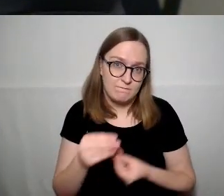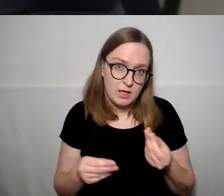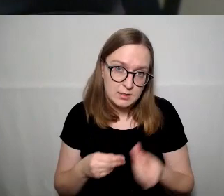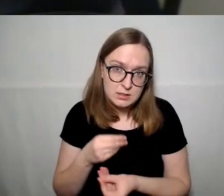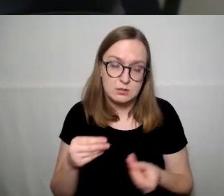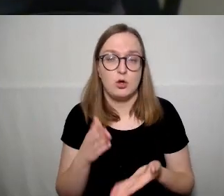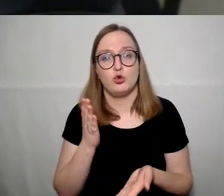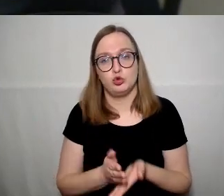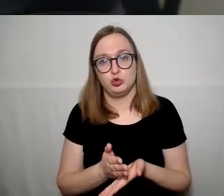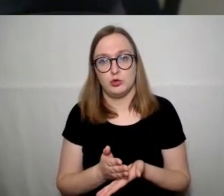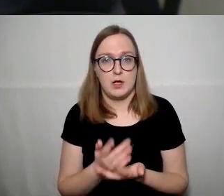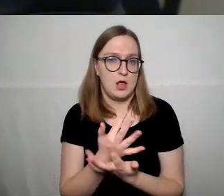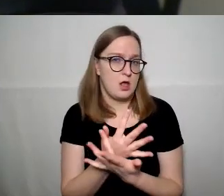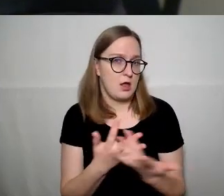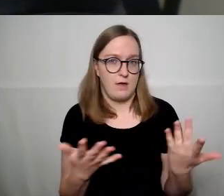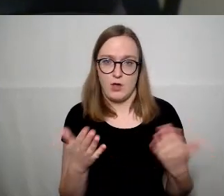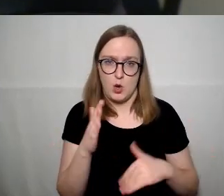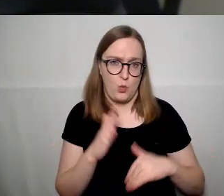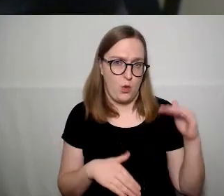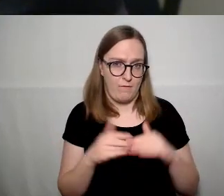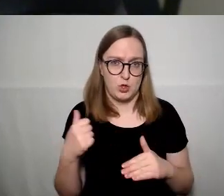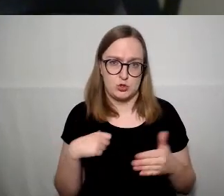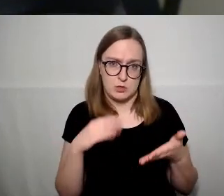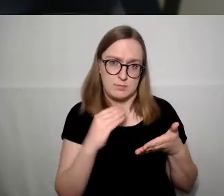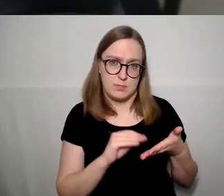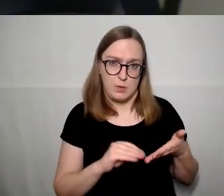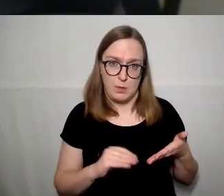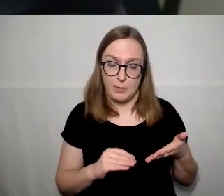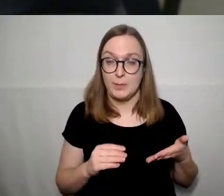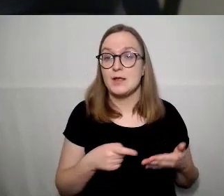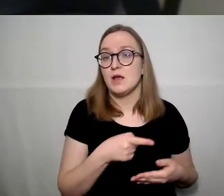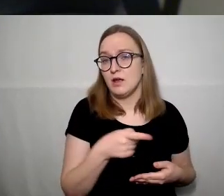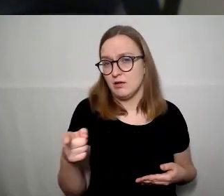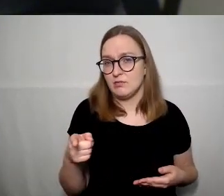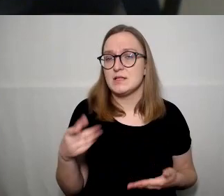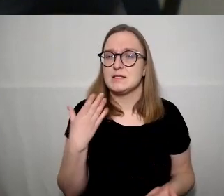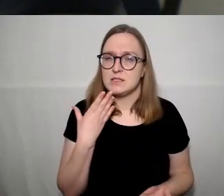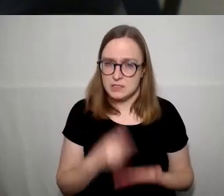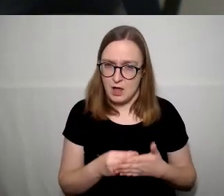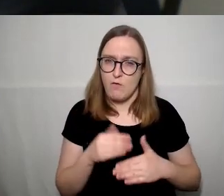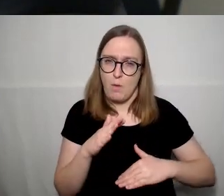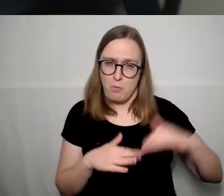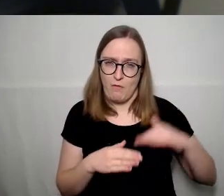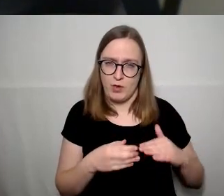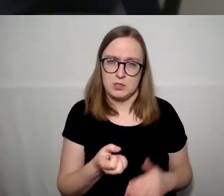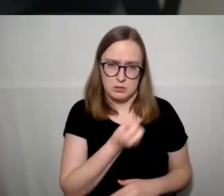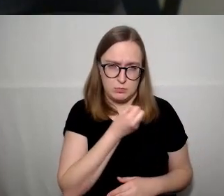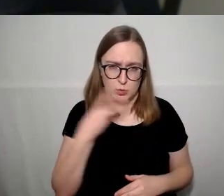yra įvairiausių kitokių specialybių, kurie yra ne tik savo specialybės geri meistrai, bet